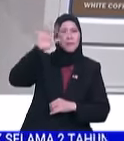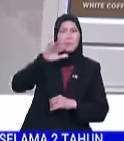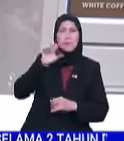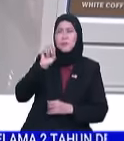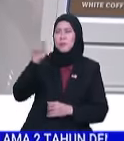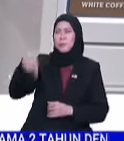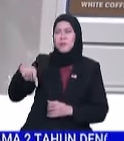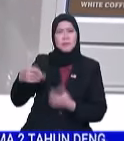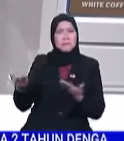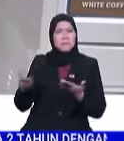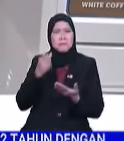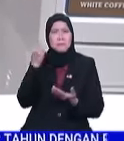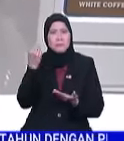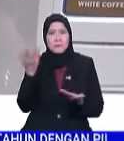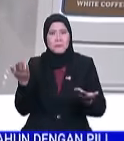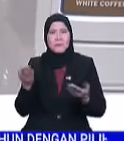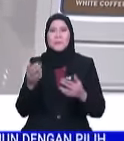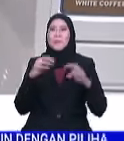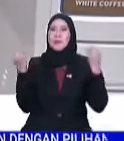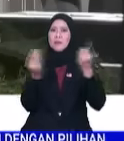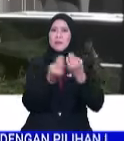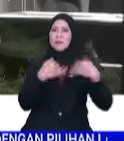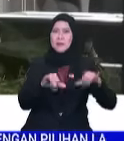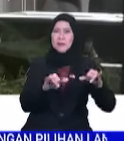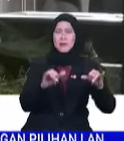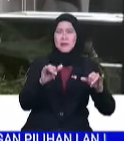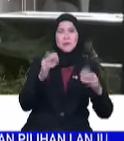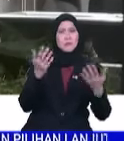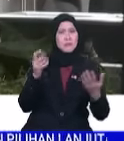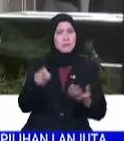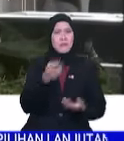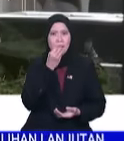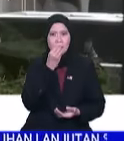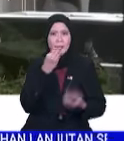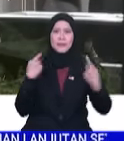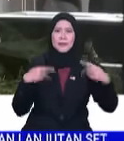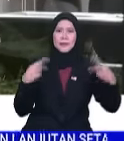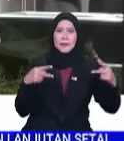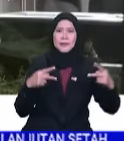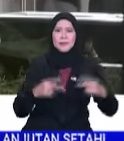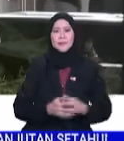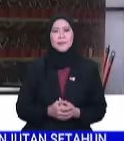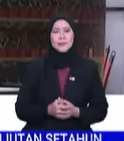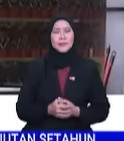SOP terbabit dan masyarakat dilihat masih berwaspada untuk makan di kedai.